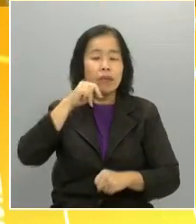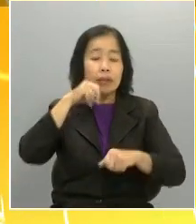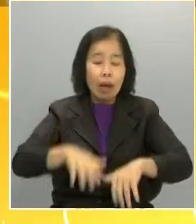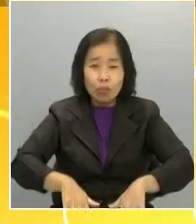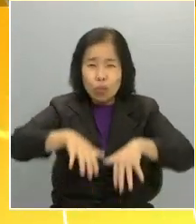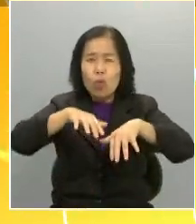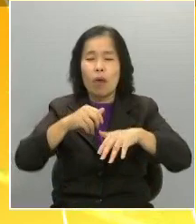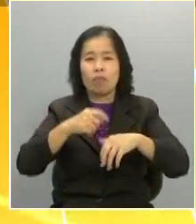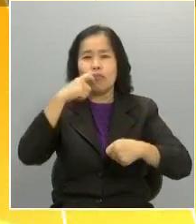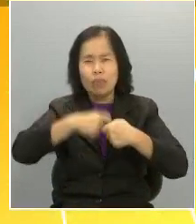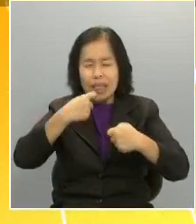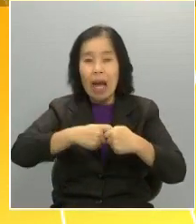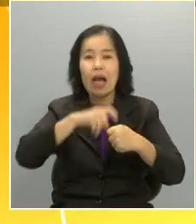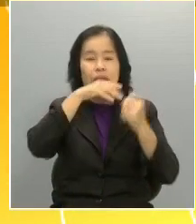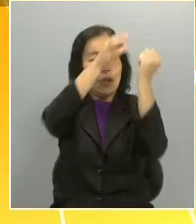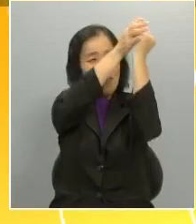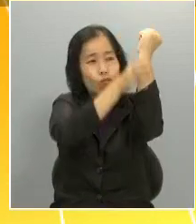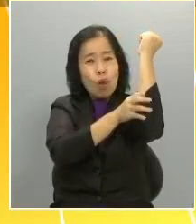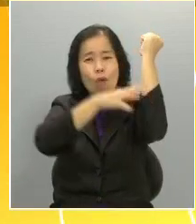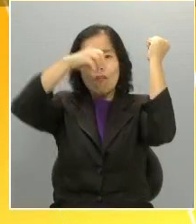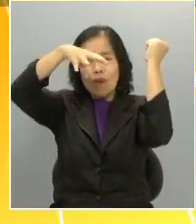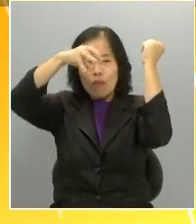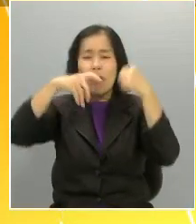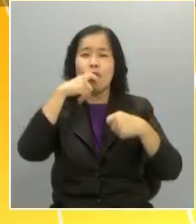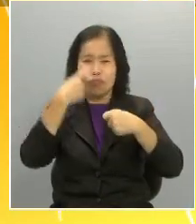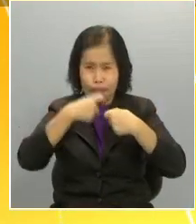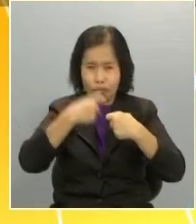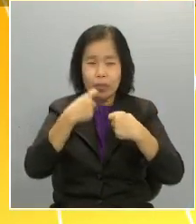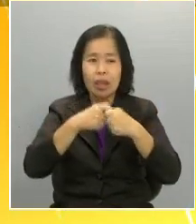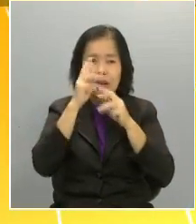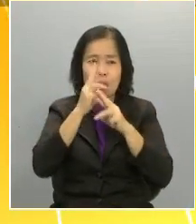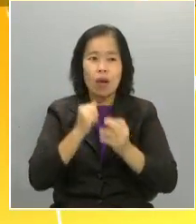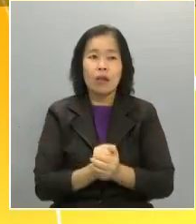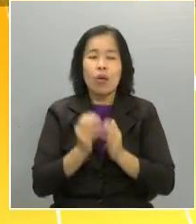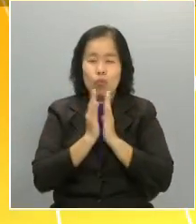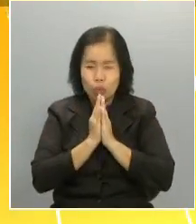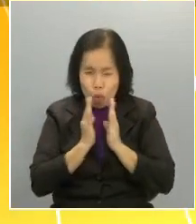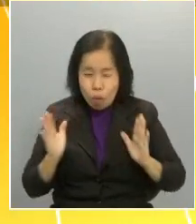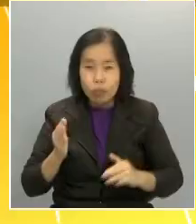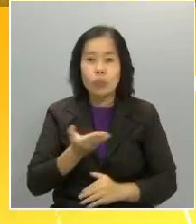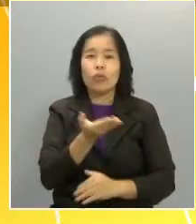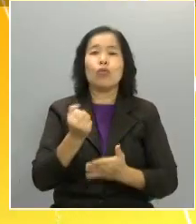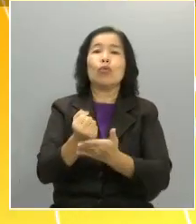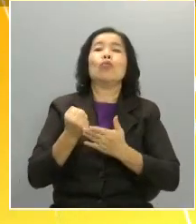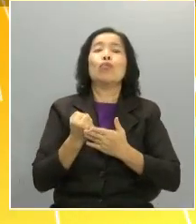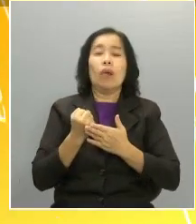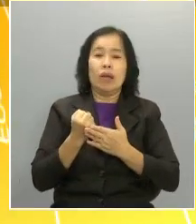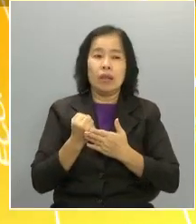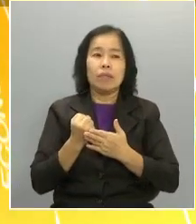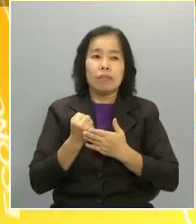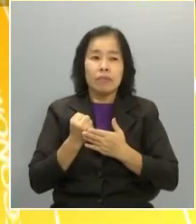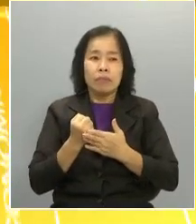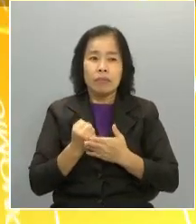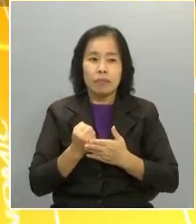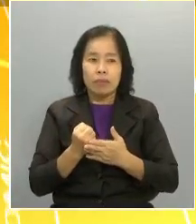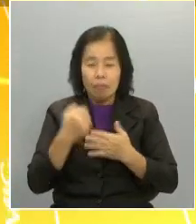ขประเดี๋ยวไม่ได้ครับต้องแก้ไขระยะยาวอยู่แล้วขอบคุณพี่ๆน้องๆที่มาให้กำลังใจด้วยนะแต่ผมก็